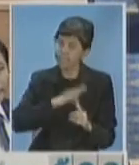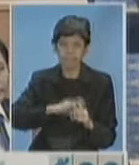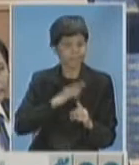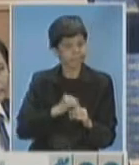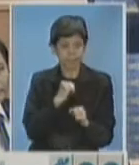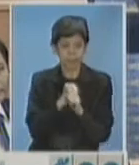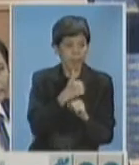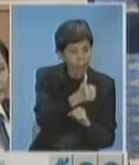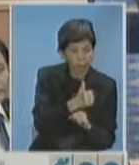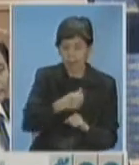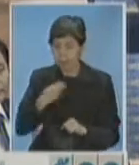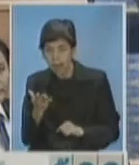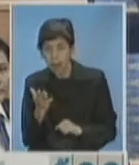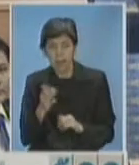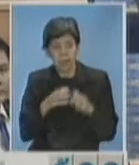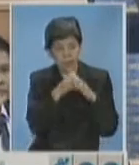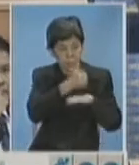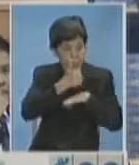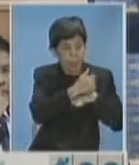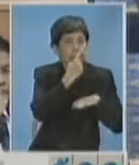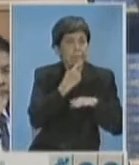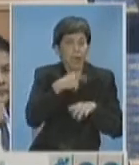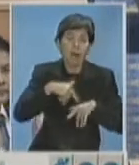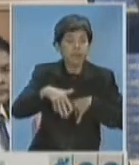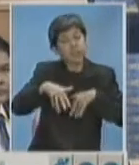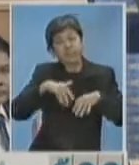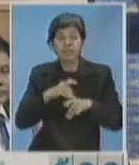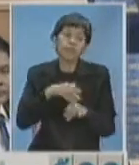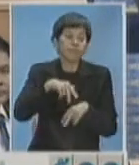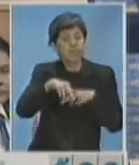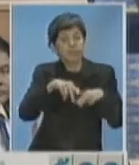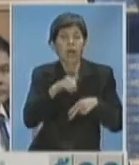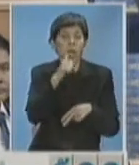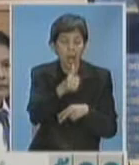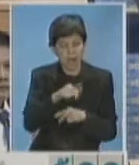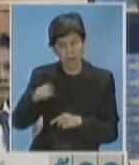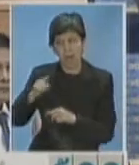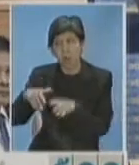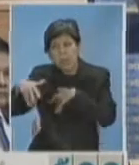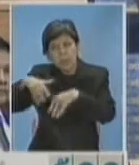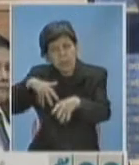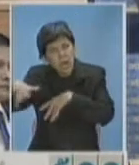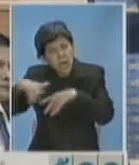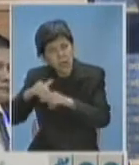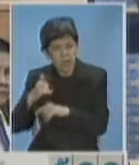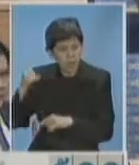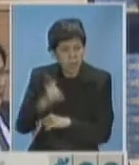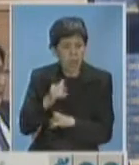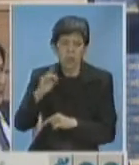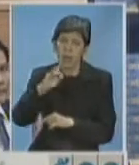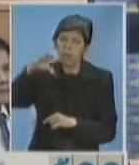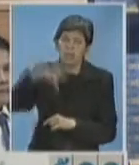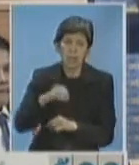ทำไมแกนนำคนเสื้อแดงมาเดินลอยชายอยู่หน้าสภาไ แต่ทำไมพี่น้องประชาชนที่จะเดินเข้ามาทางเขาดิน